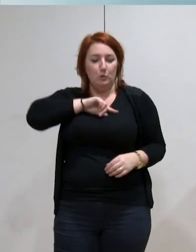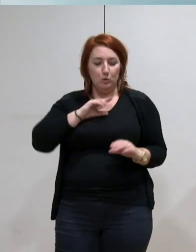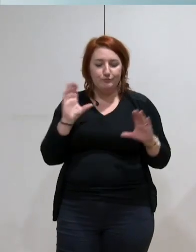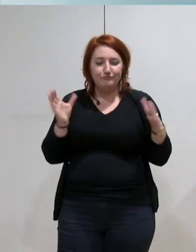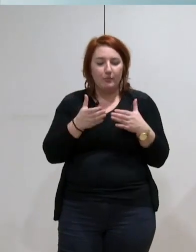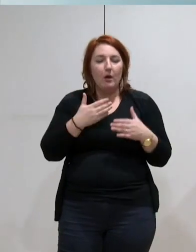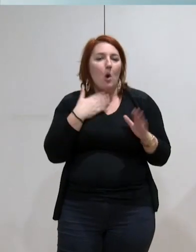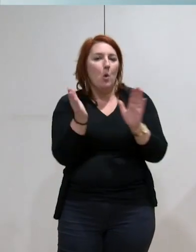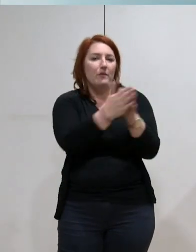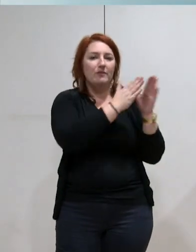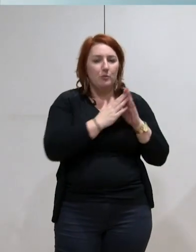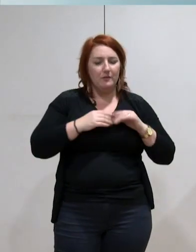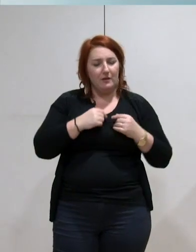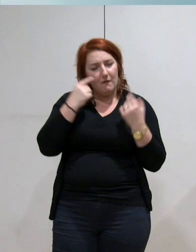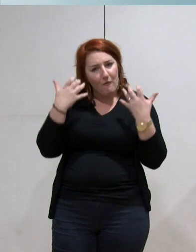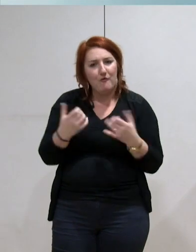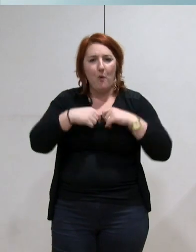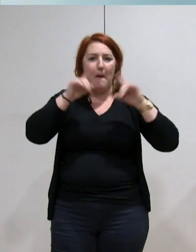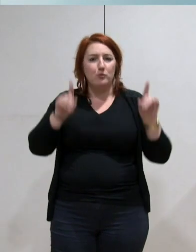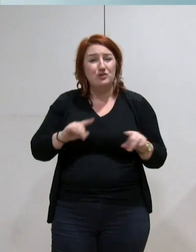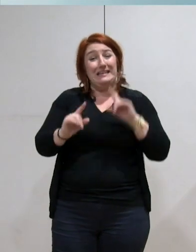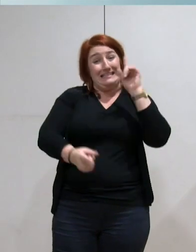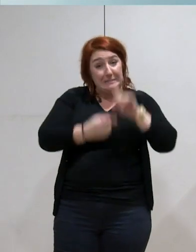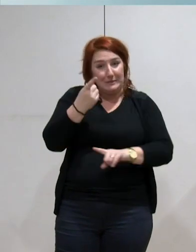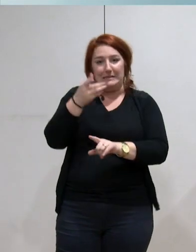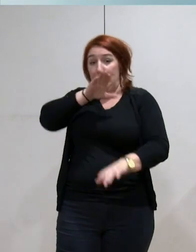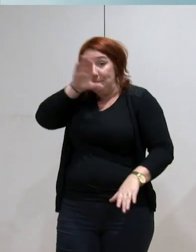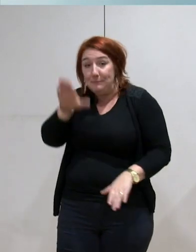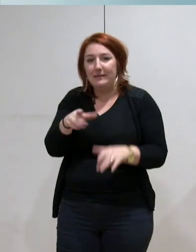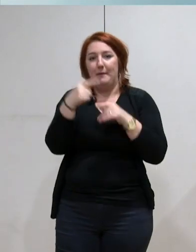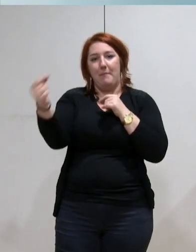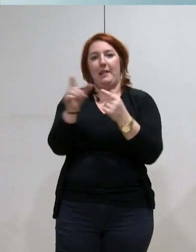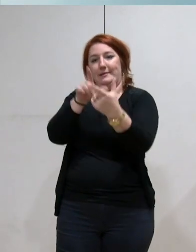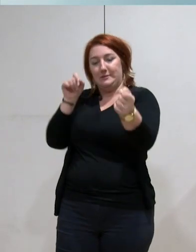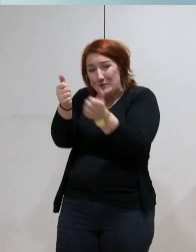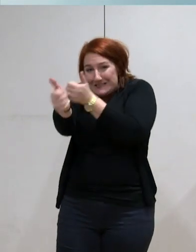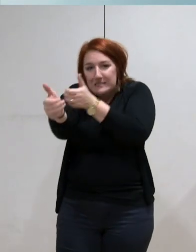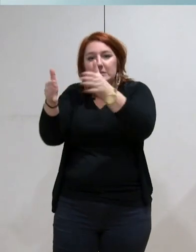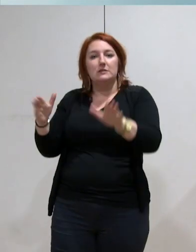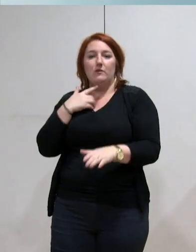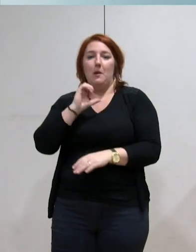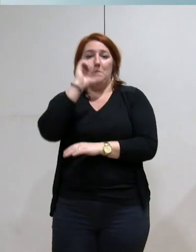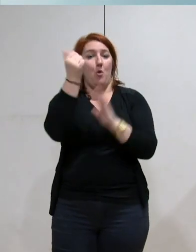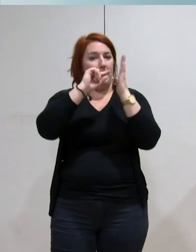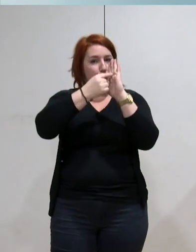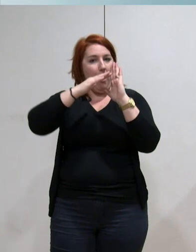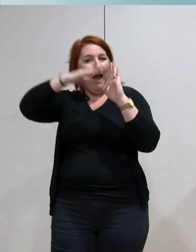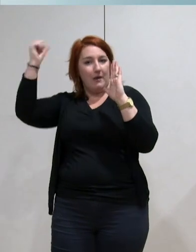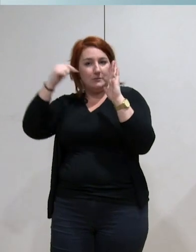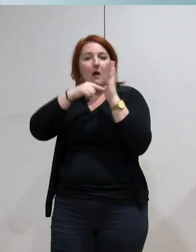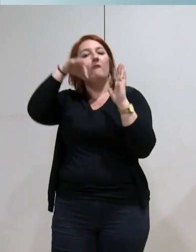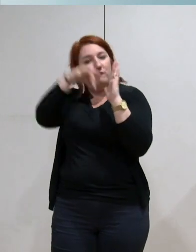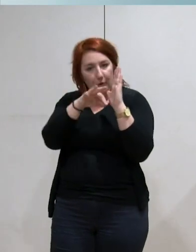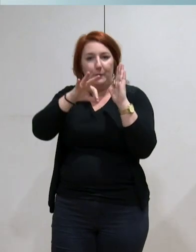budget spécifique pour le Palais des Sports donc nous nous abstiendrons sur le premier point et nous voterons le deuxème point très